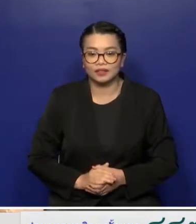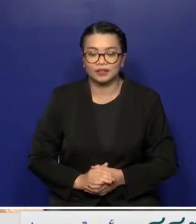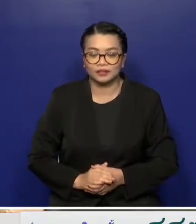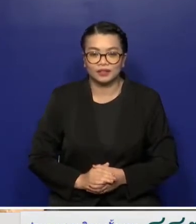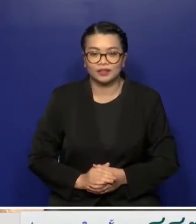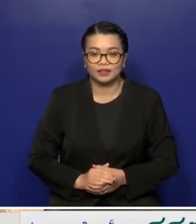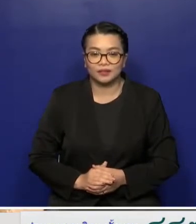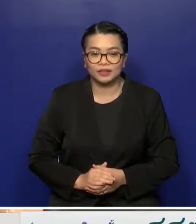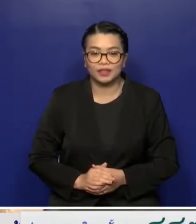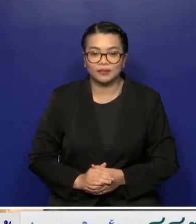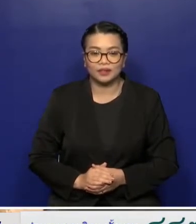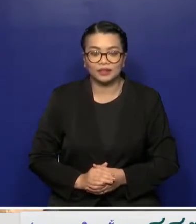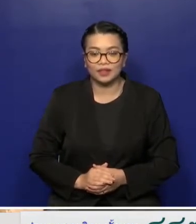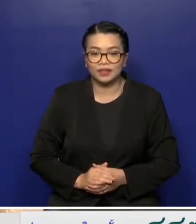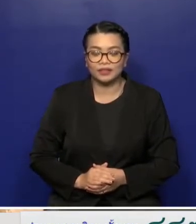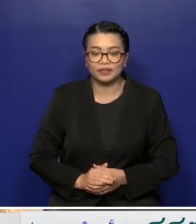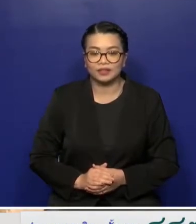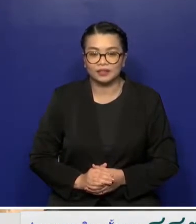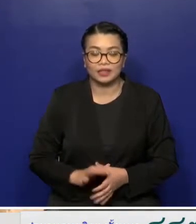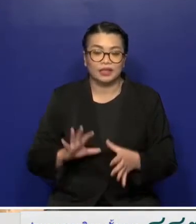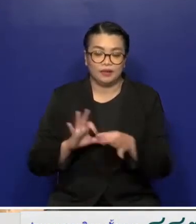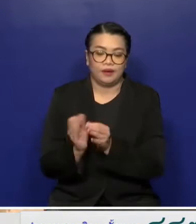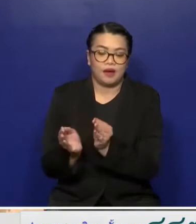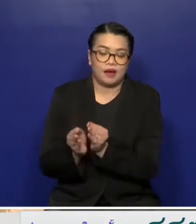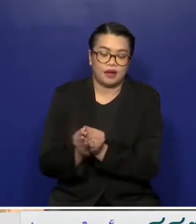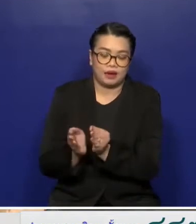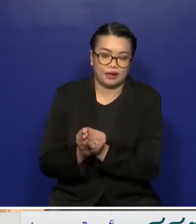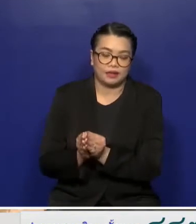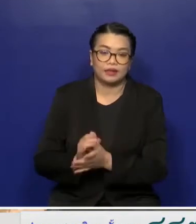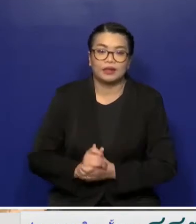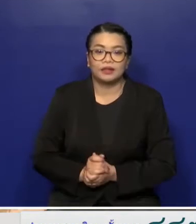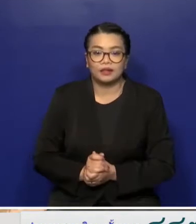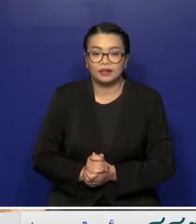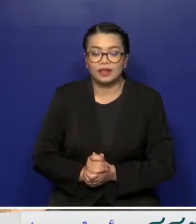าท่านแนนบุญธิดาสมชัย